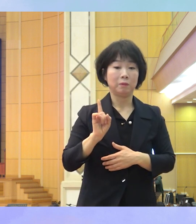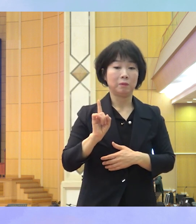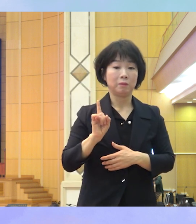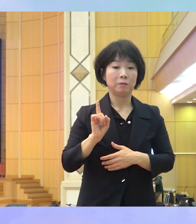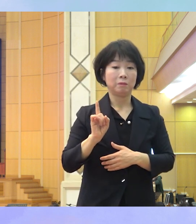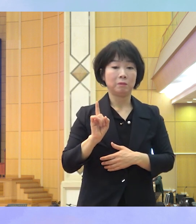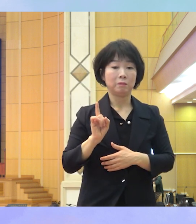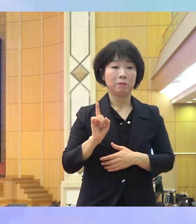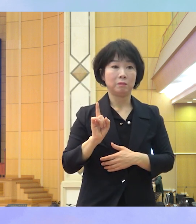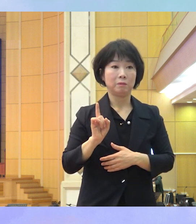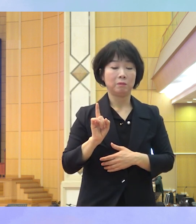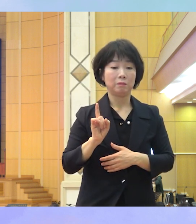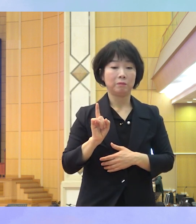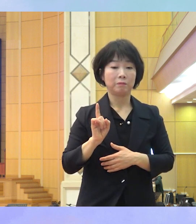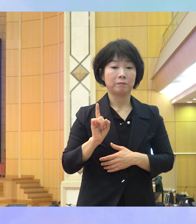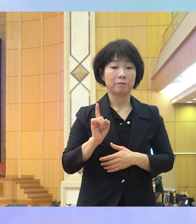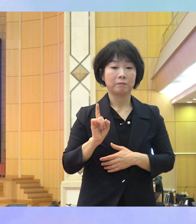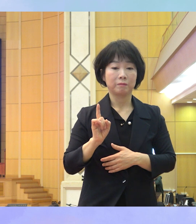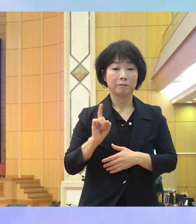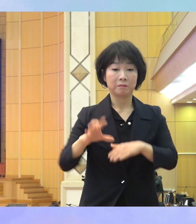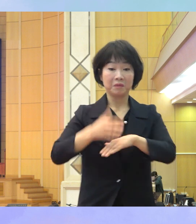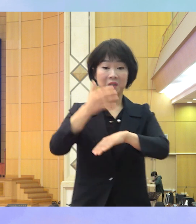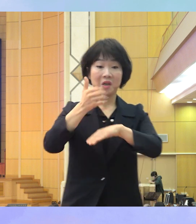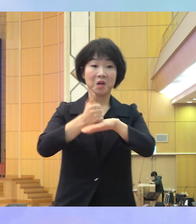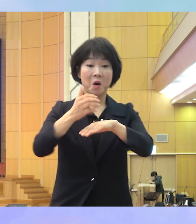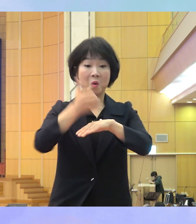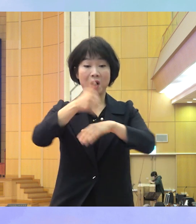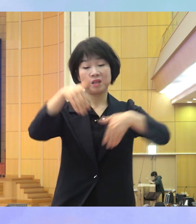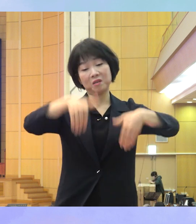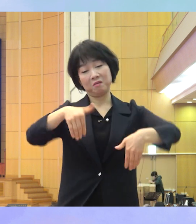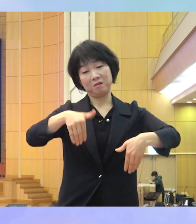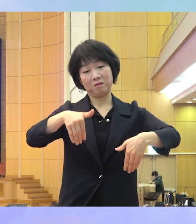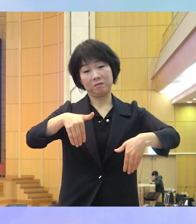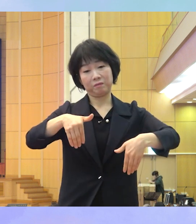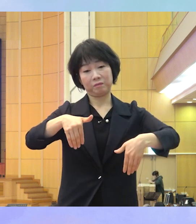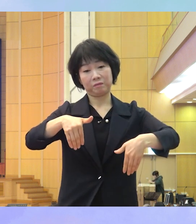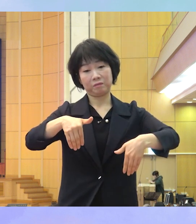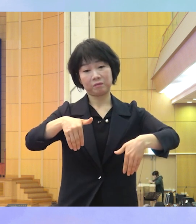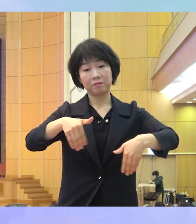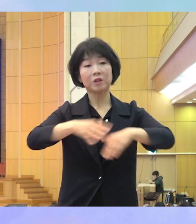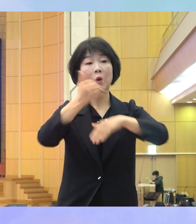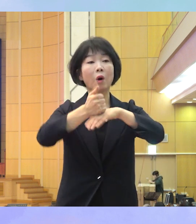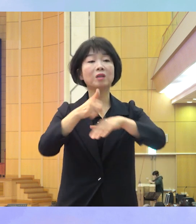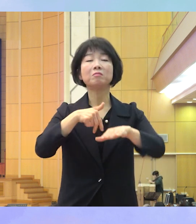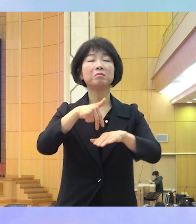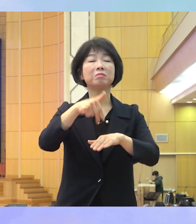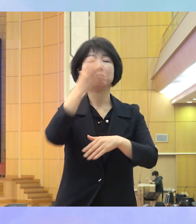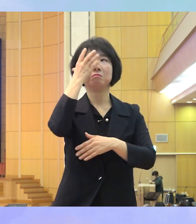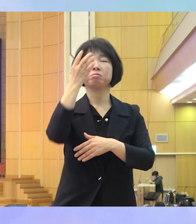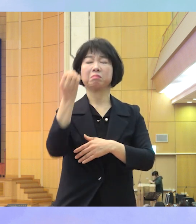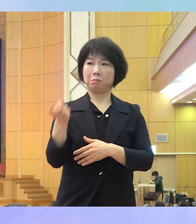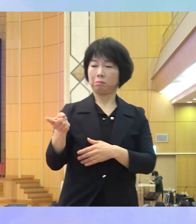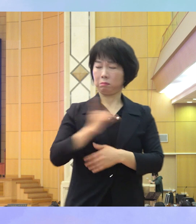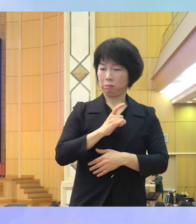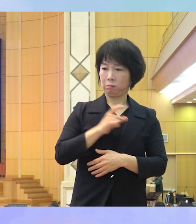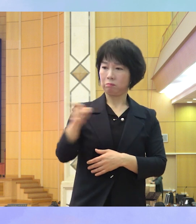있는 신하에게 내시죠. 임금이, 저 지나간 사람이 누구야?